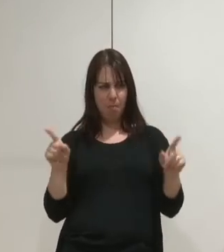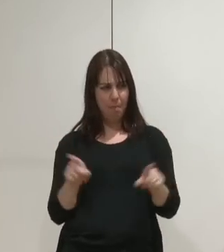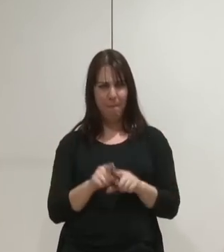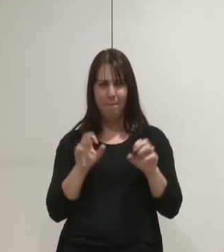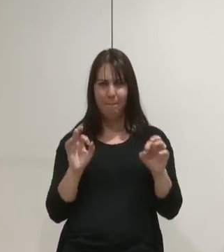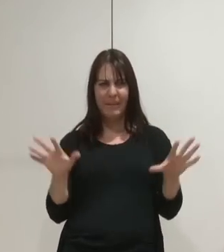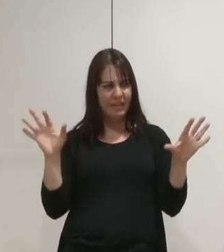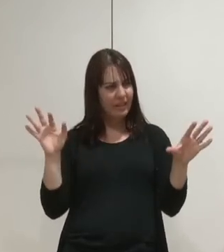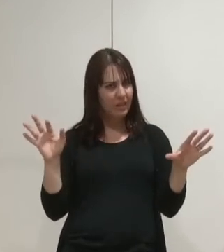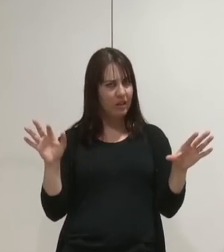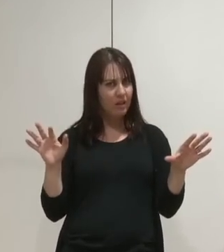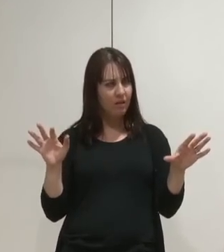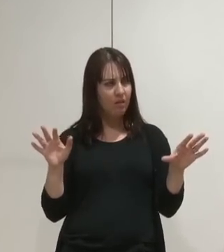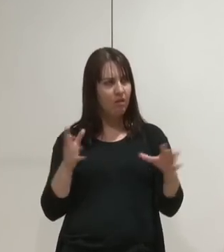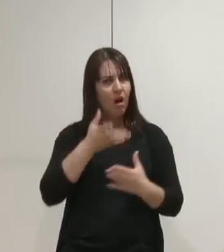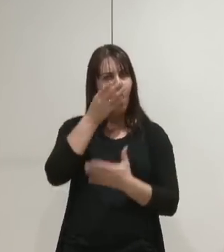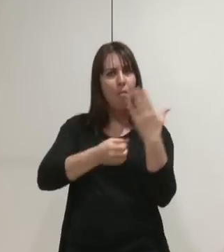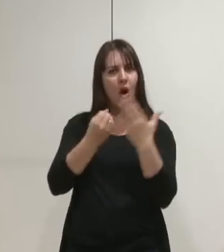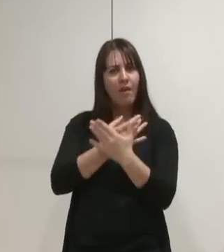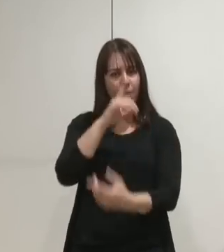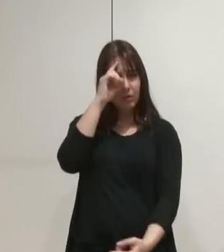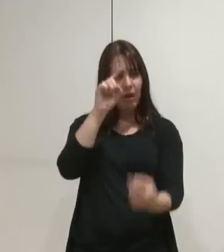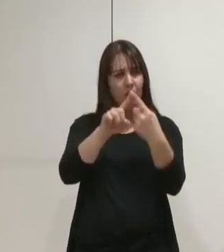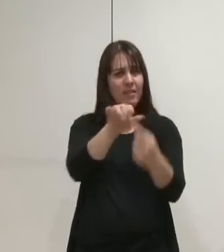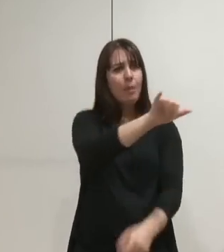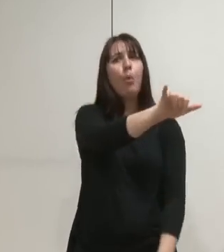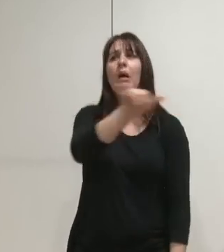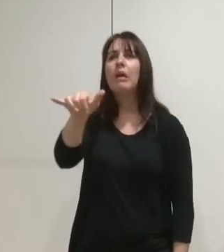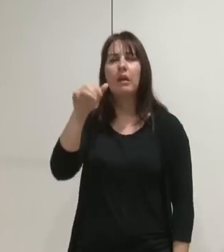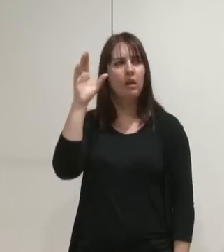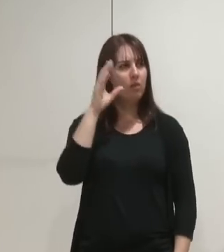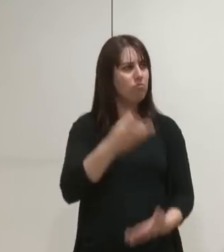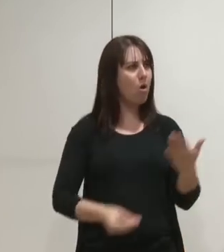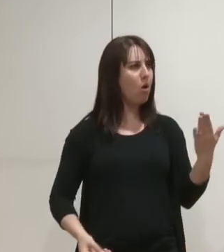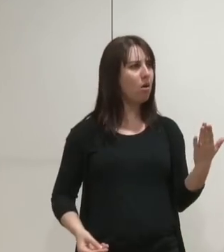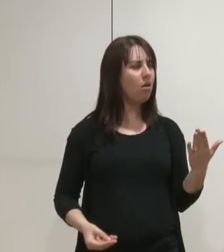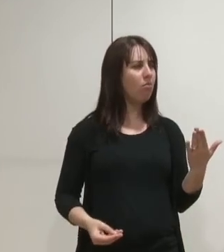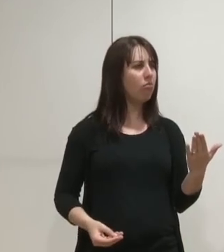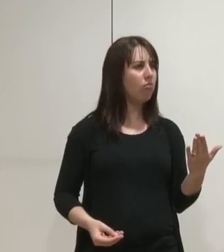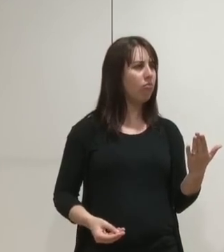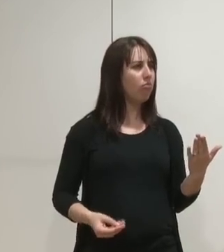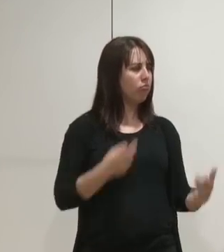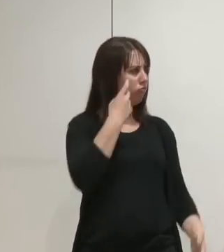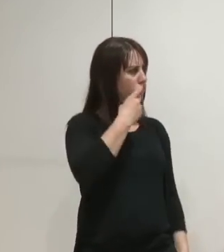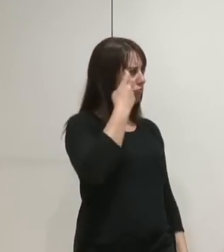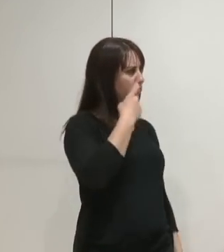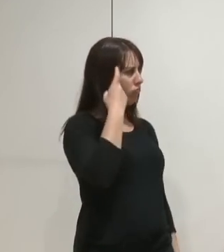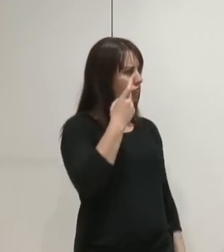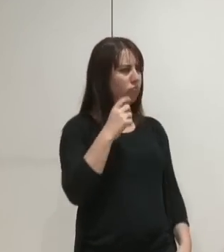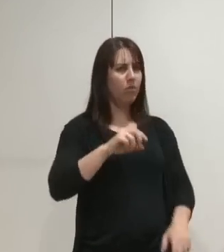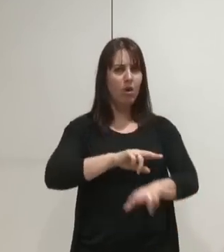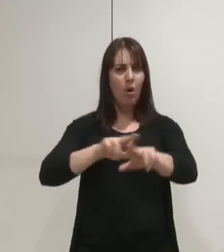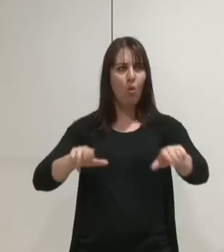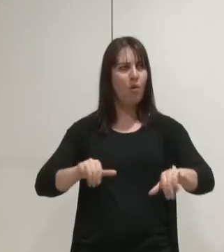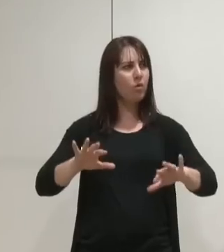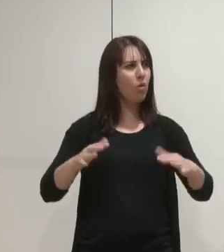ell ne elles ne mentionnent pas à qui ell s'adresse alors je me demande comment on peut faire une convention qui